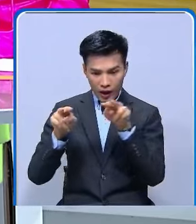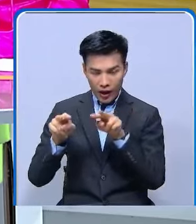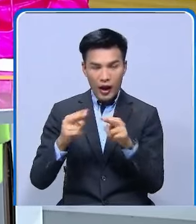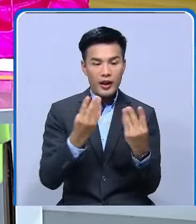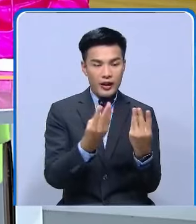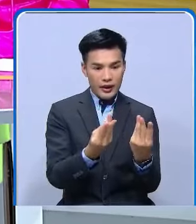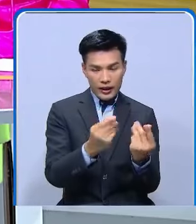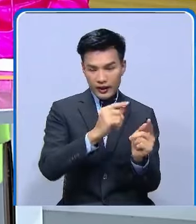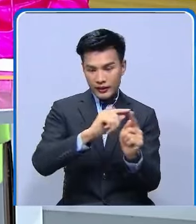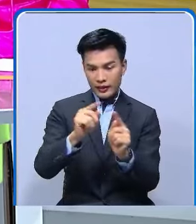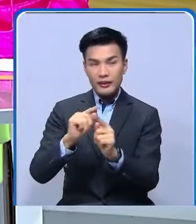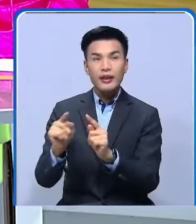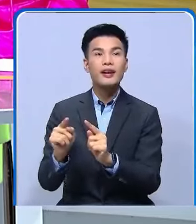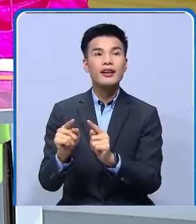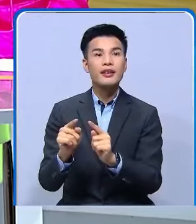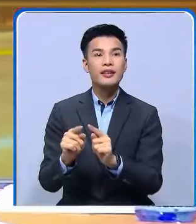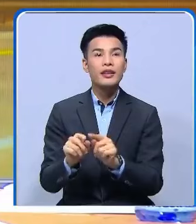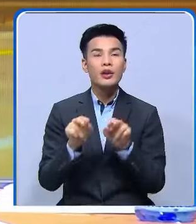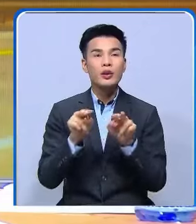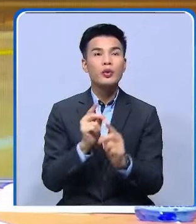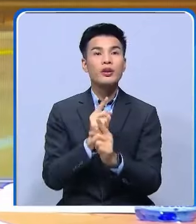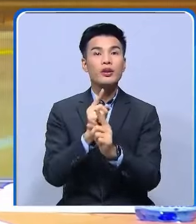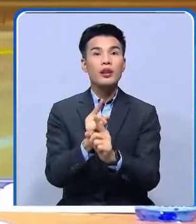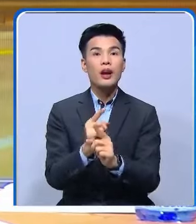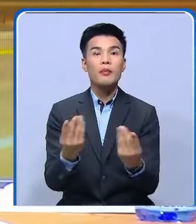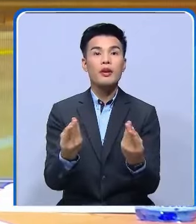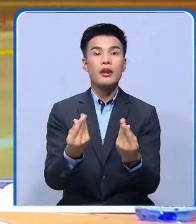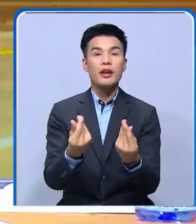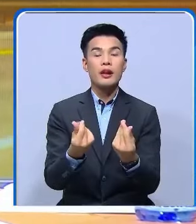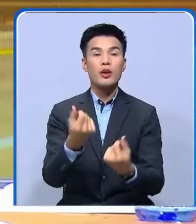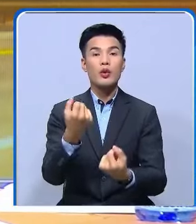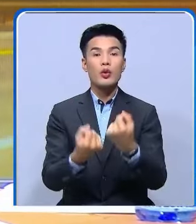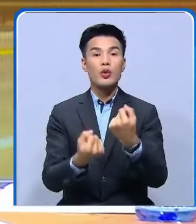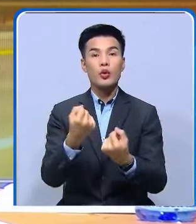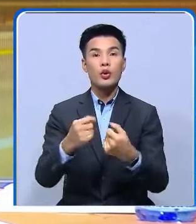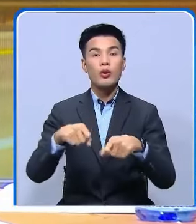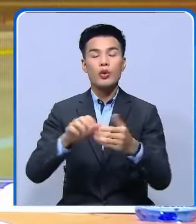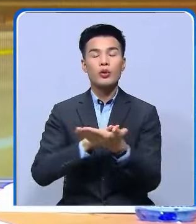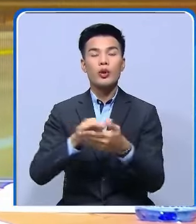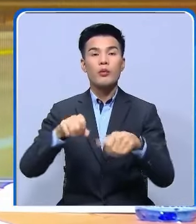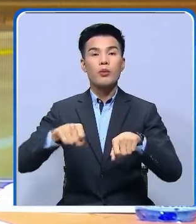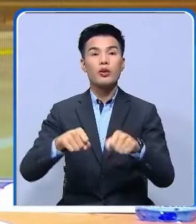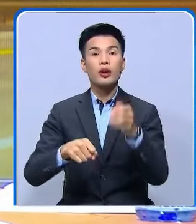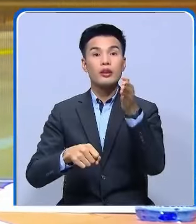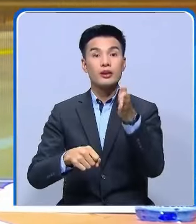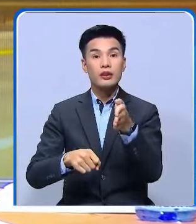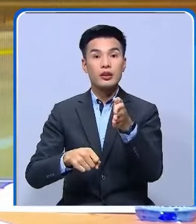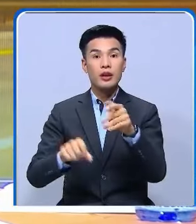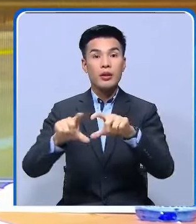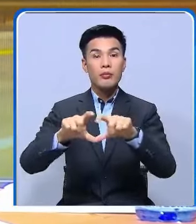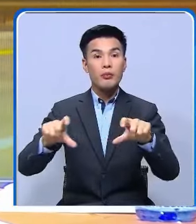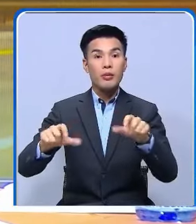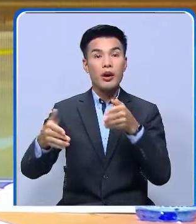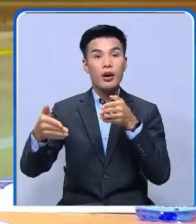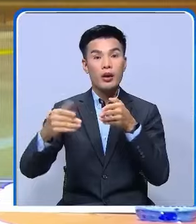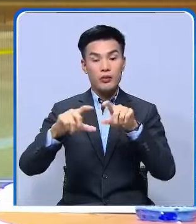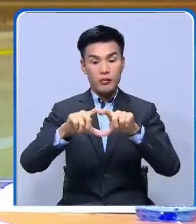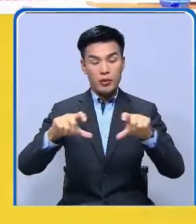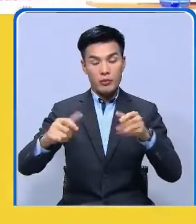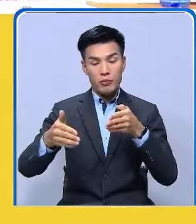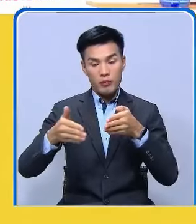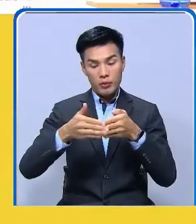ขอะไรดีนะคะคราวนี้ไปตามส่องเลขทะเบียนรถของรถจักรยานยนต์คันนี้ค่ะเขาบอกว่าเป็นรถของเน็ตไอดอล